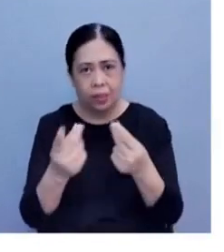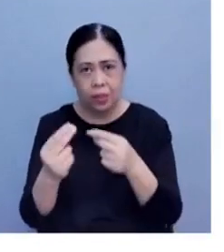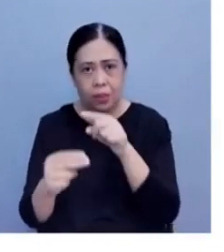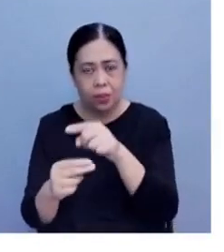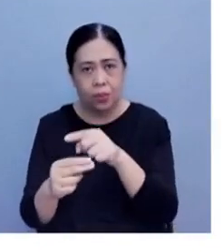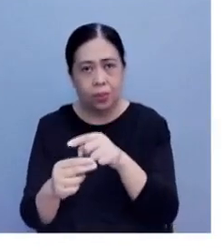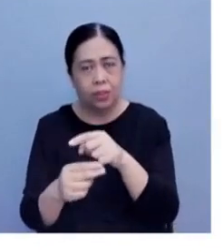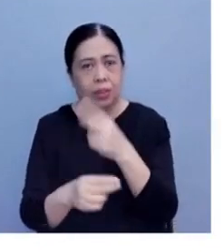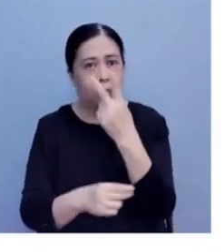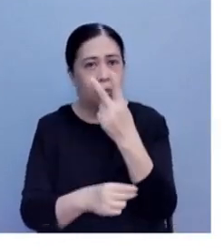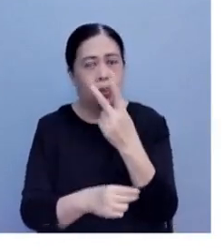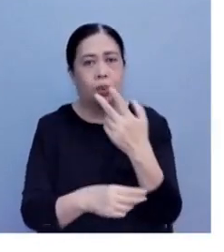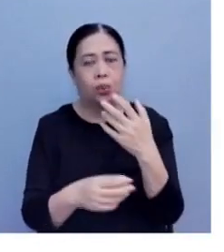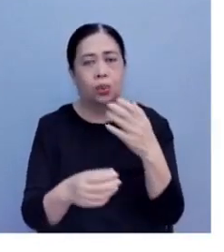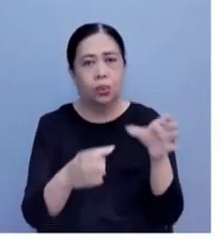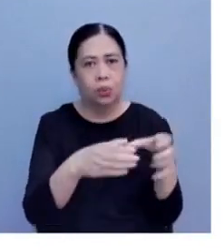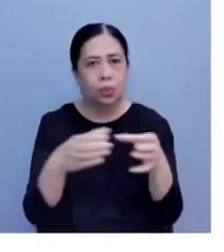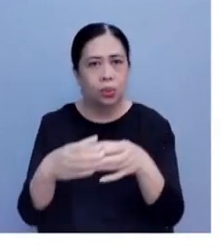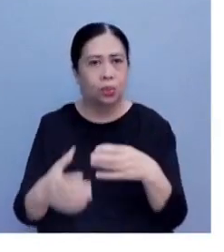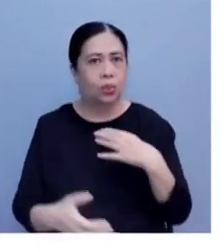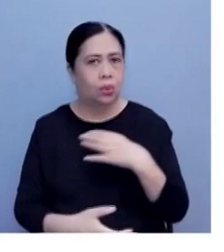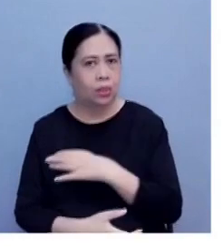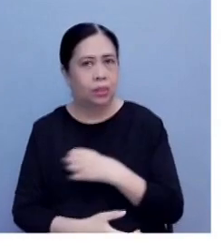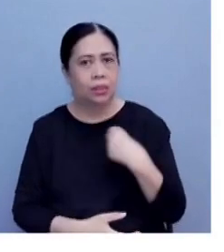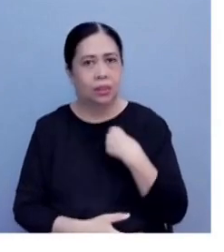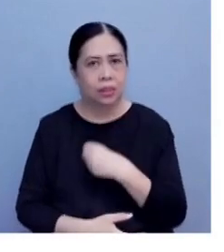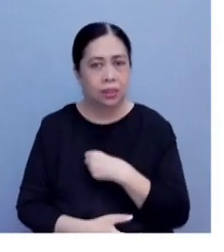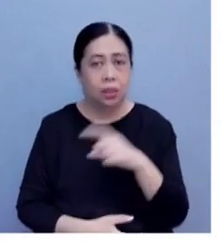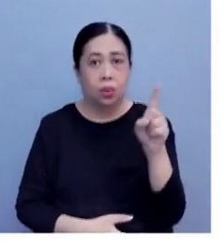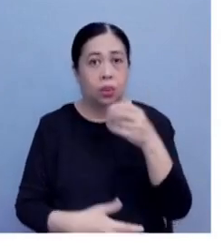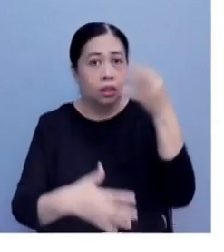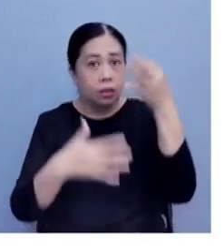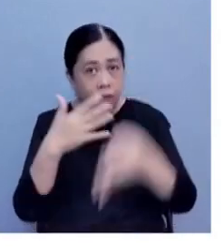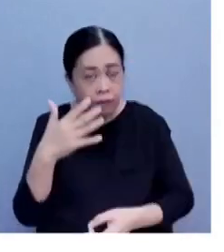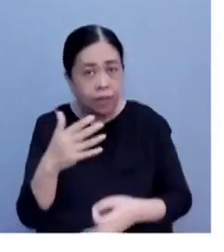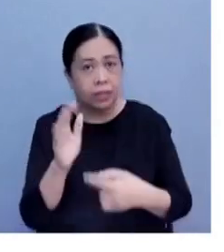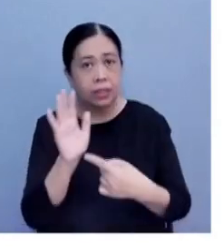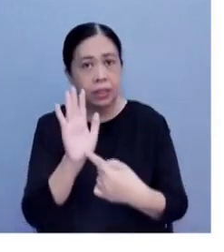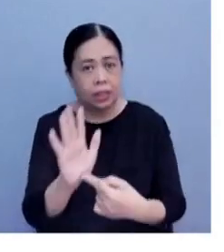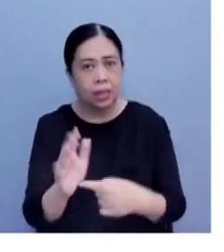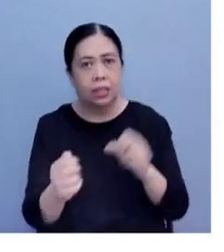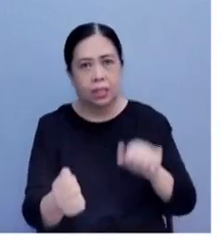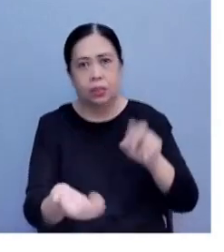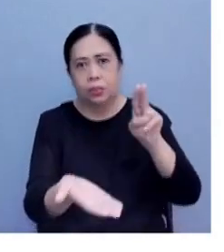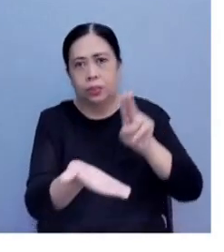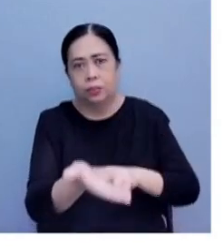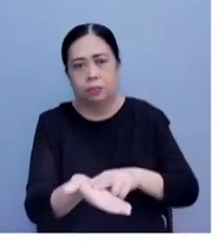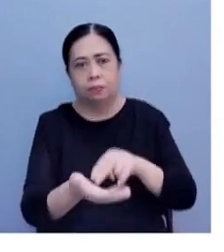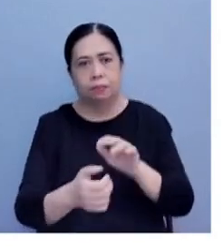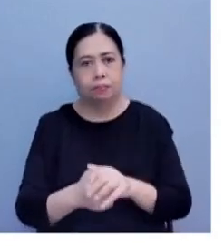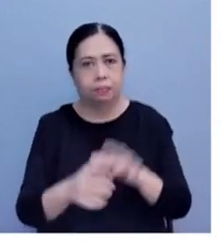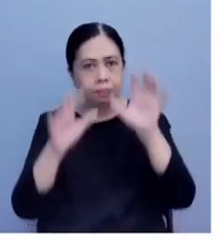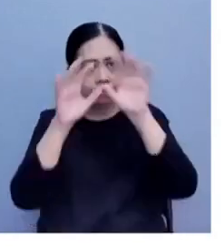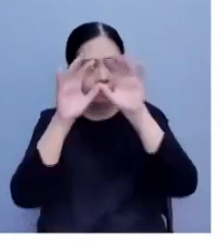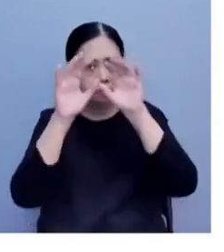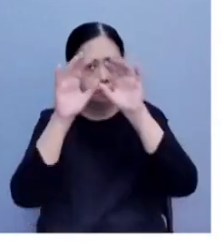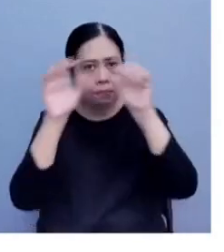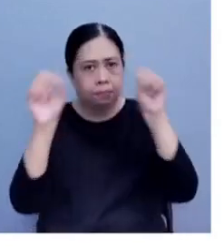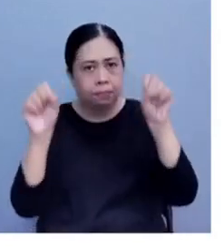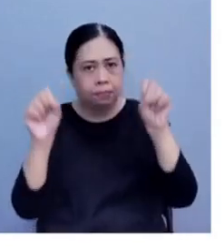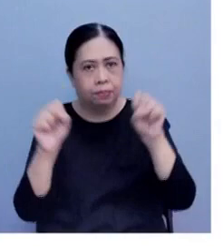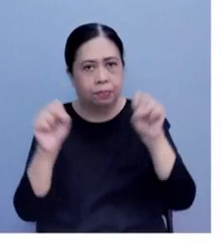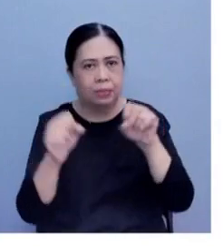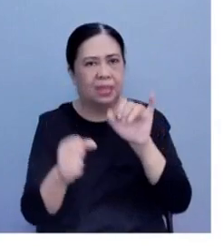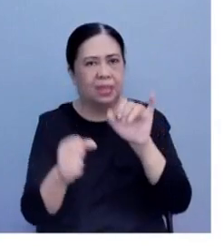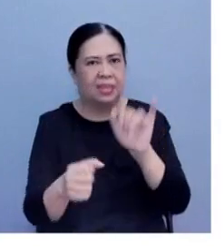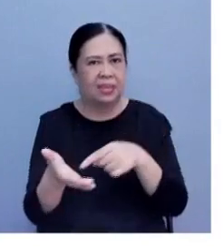bicam hanggang sa, well, kung ano man ang final version ng budget, yun ang pipirmahan ng Pangulo, yun na lang ang ating way